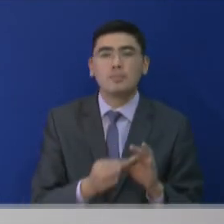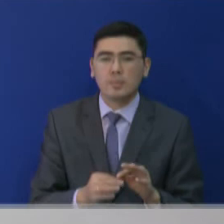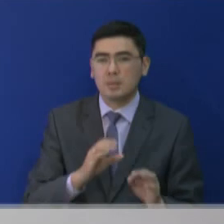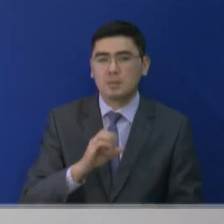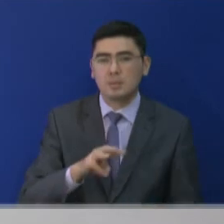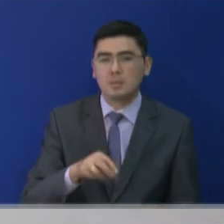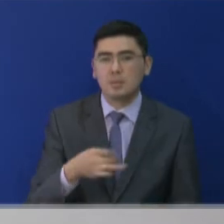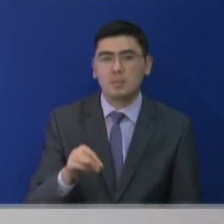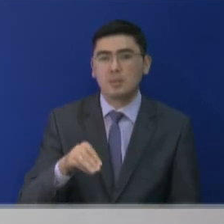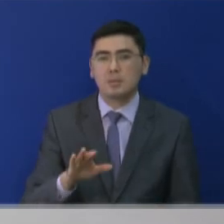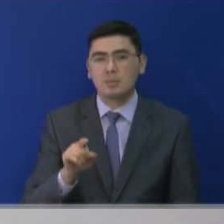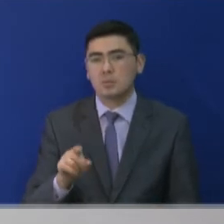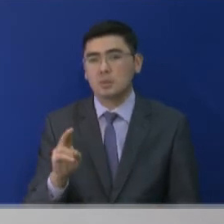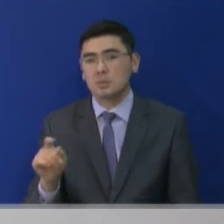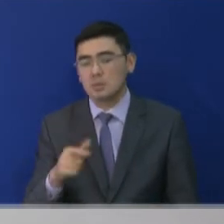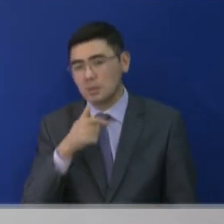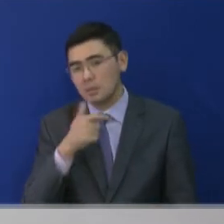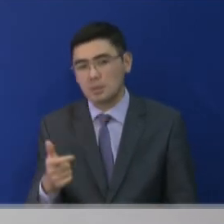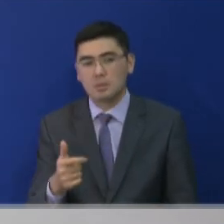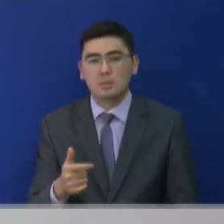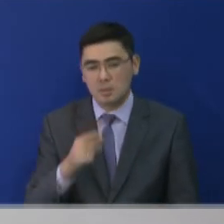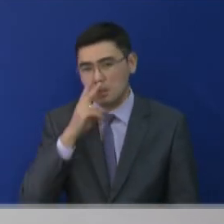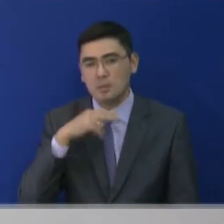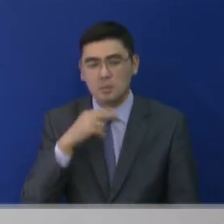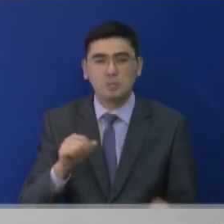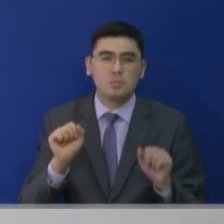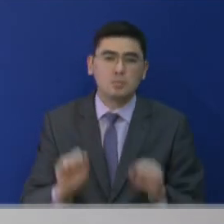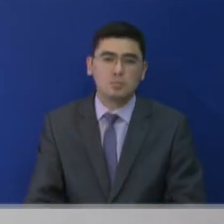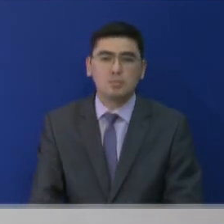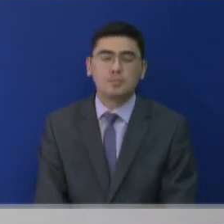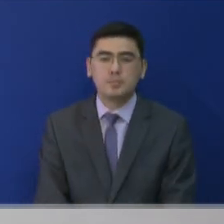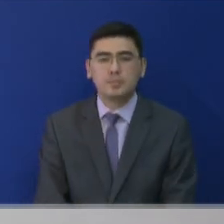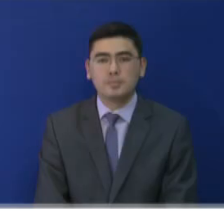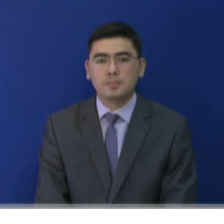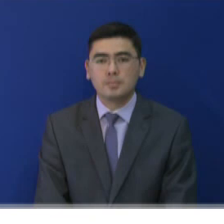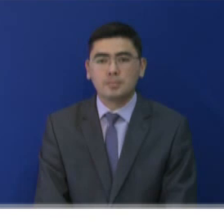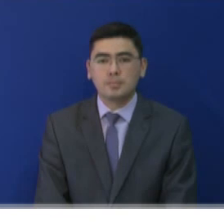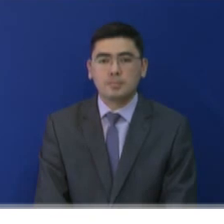semeytv.kz сайтынан көре аласыздар. Жағымды жаңалықтармен жолыққанша аман сау болыңыздар.